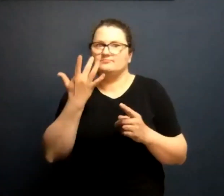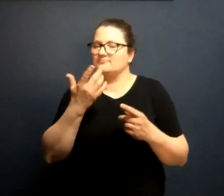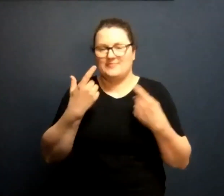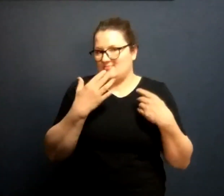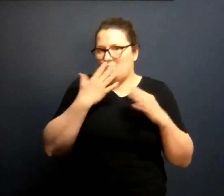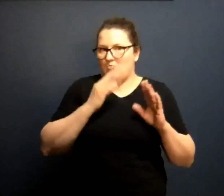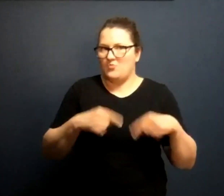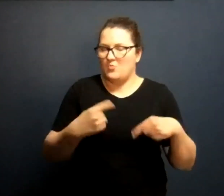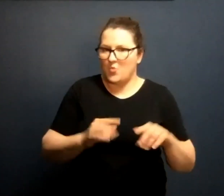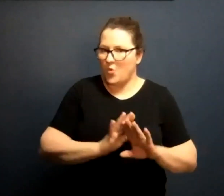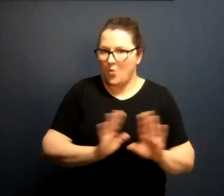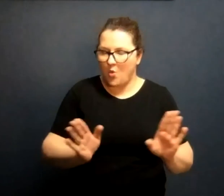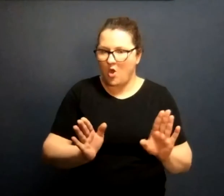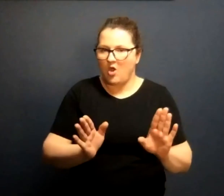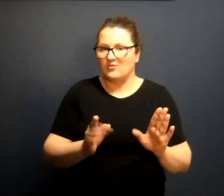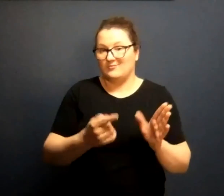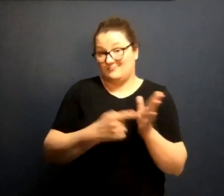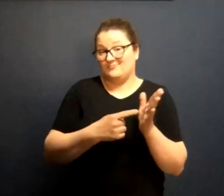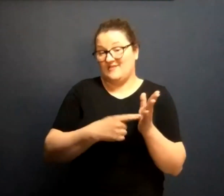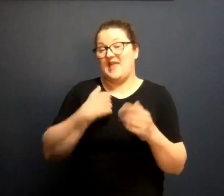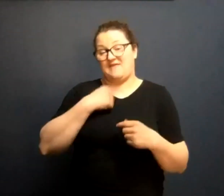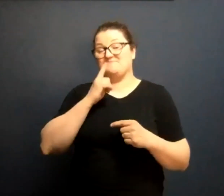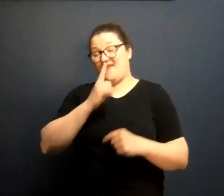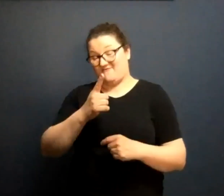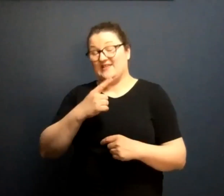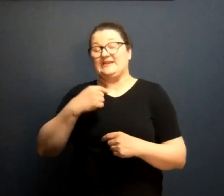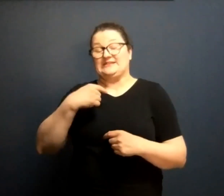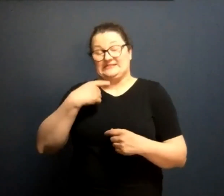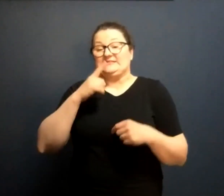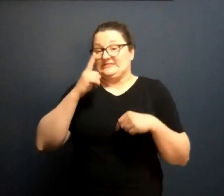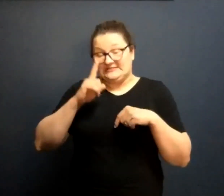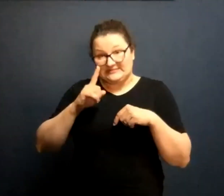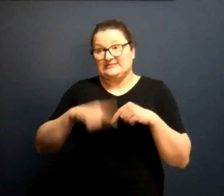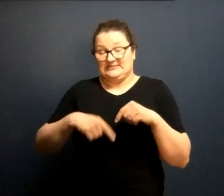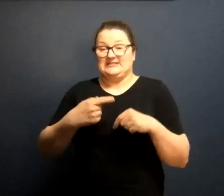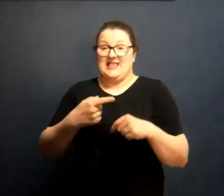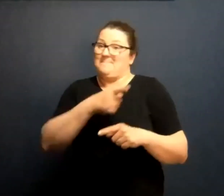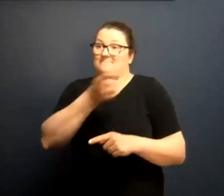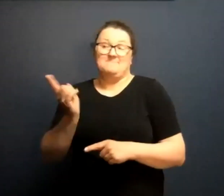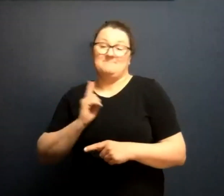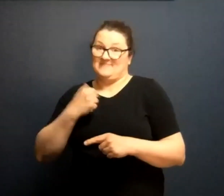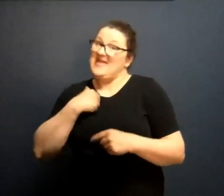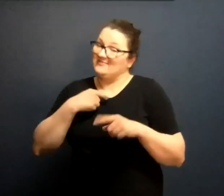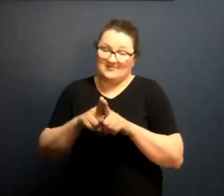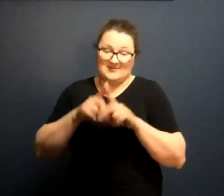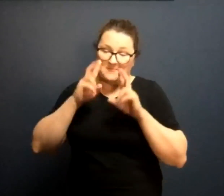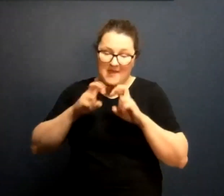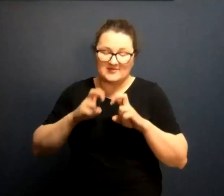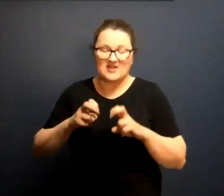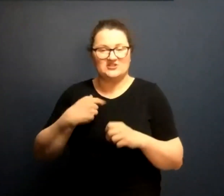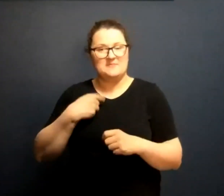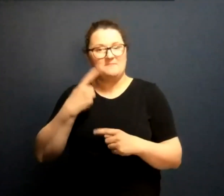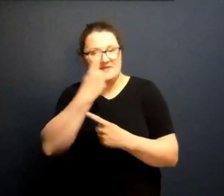to jest też tak, i tutaj biję się w piersi jako badacz, że my również stawiamy chyba sobie jakąś cezurę. I ten dzisiejszy